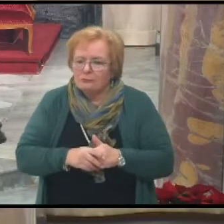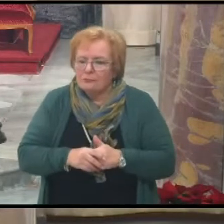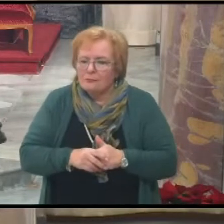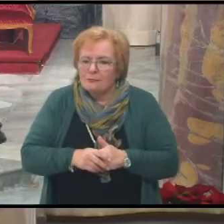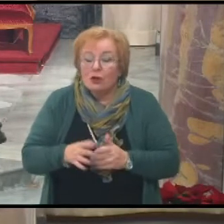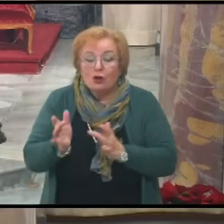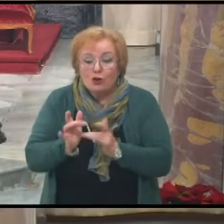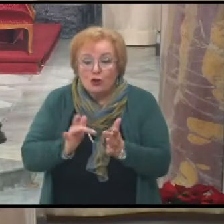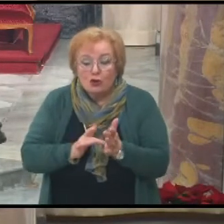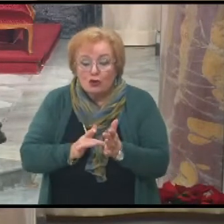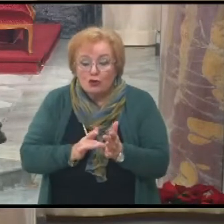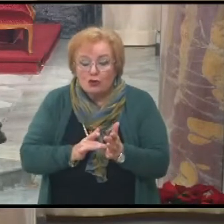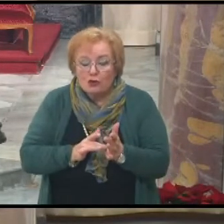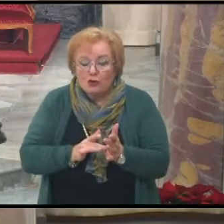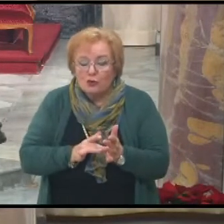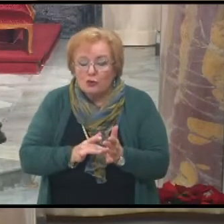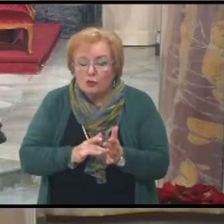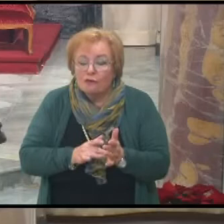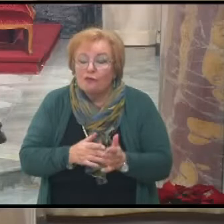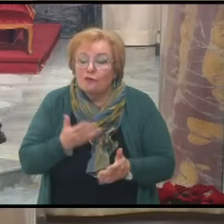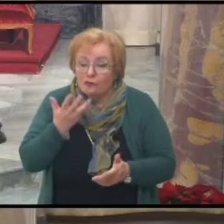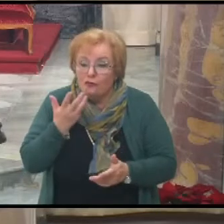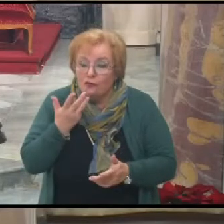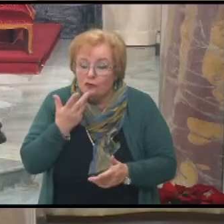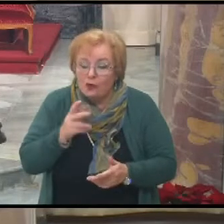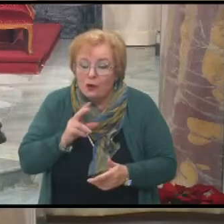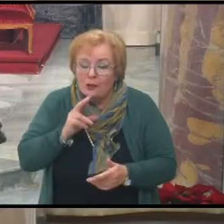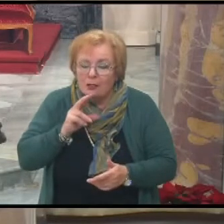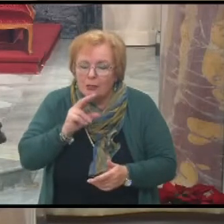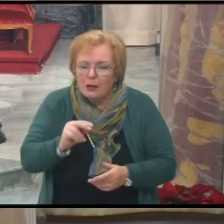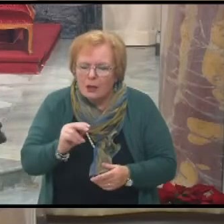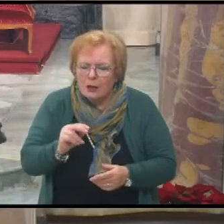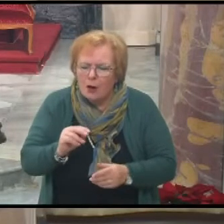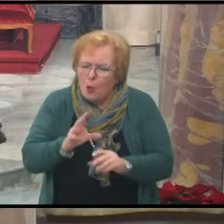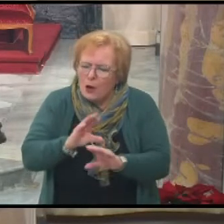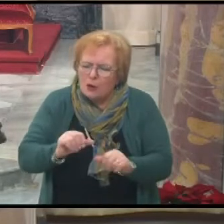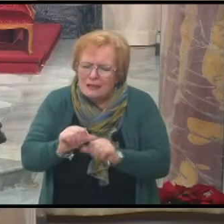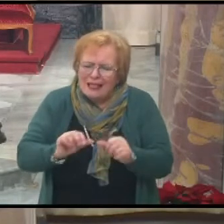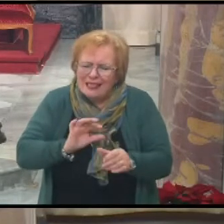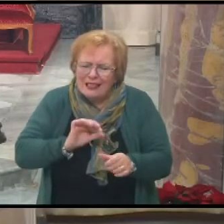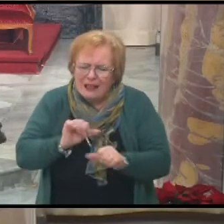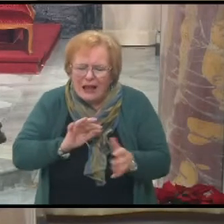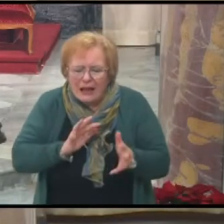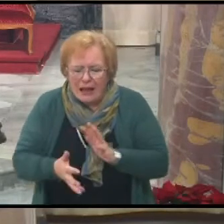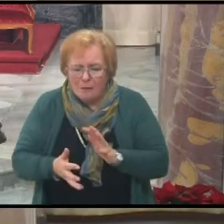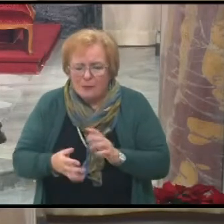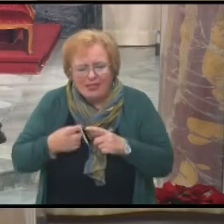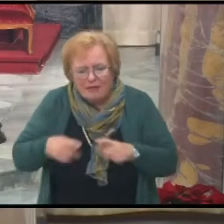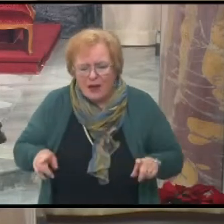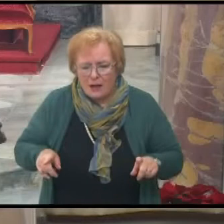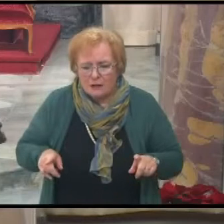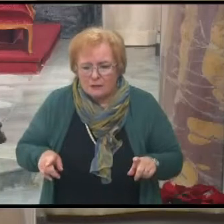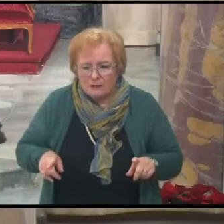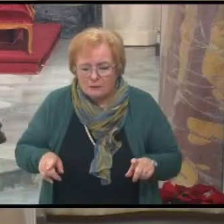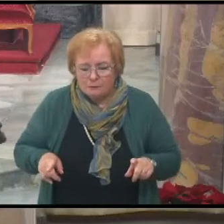al binomio vita fede bisognava cominciare un percorso di vita che non